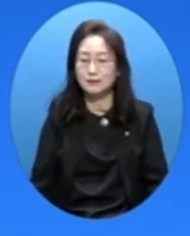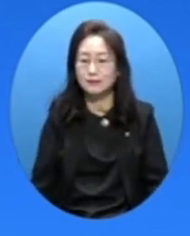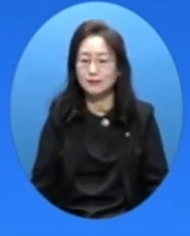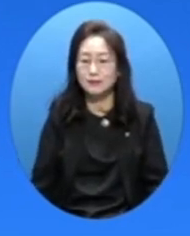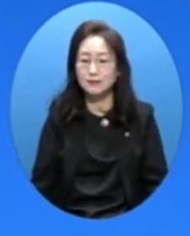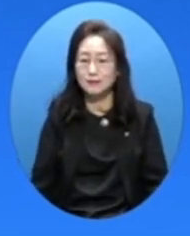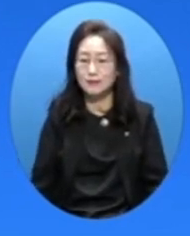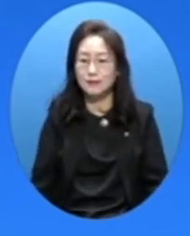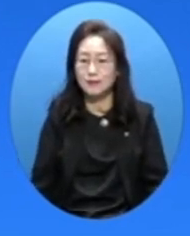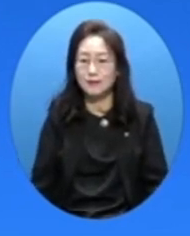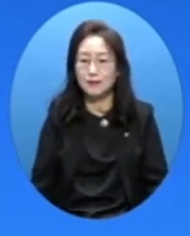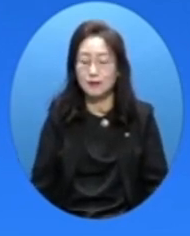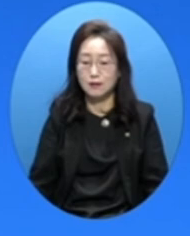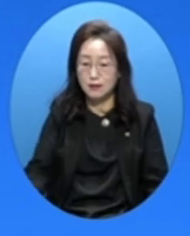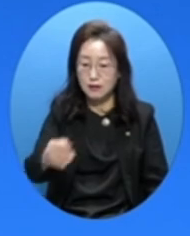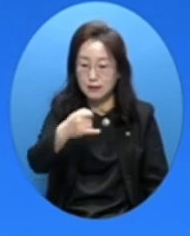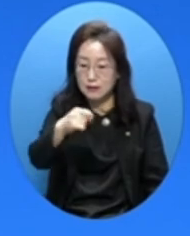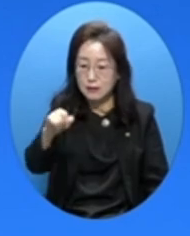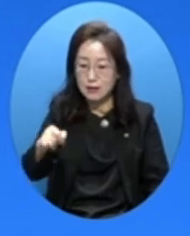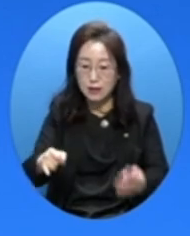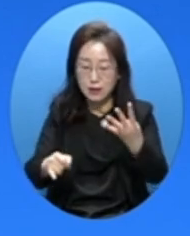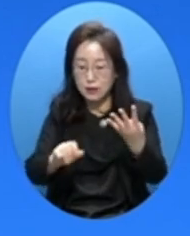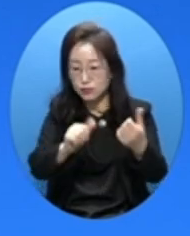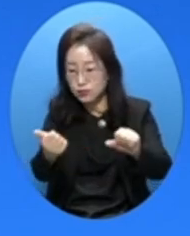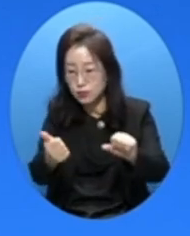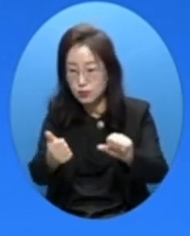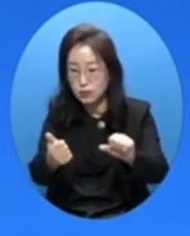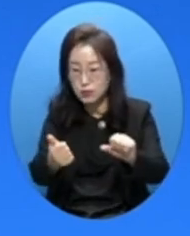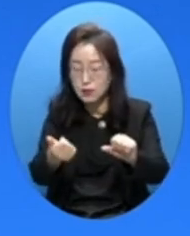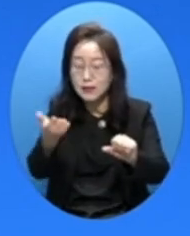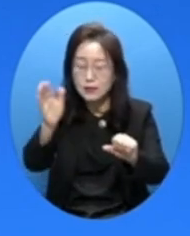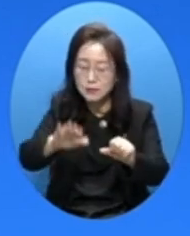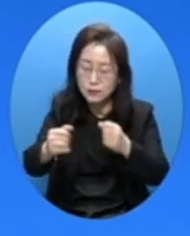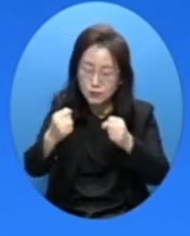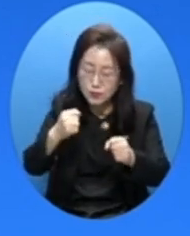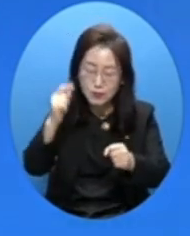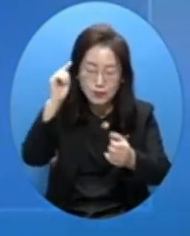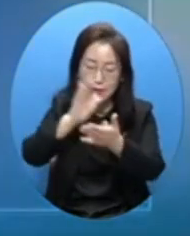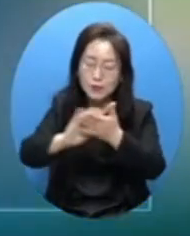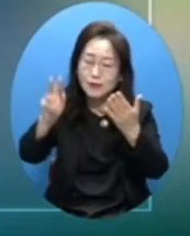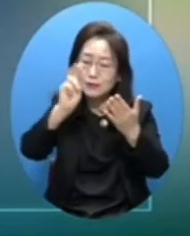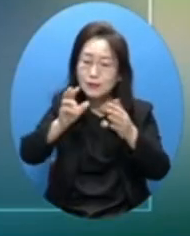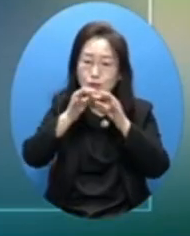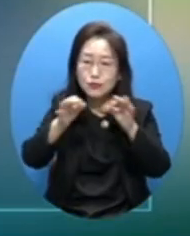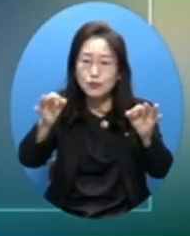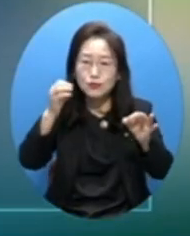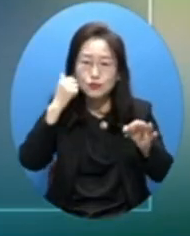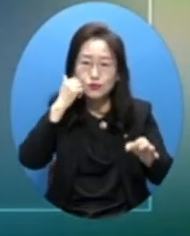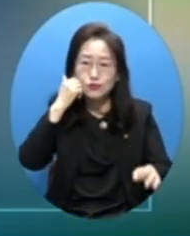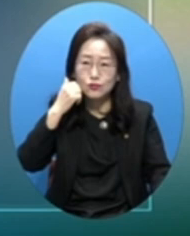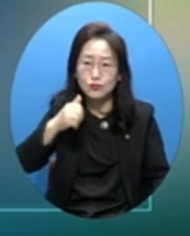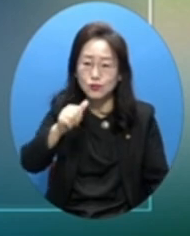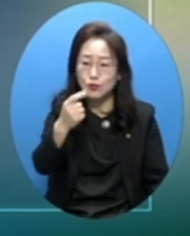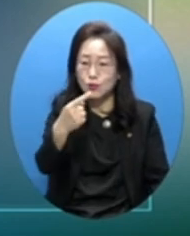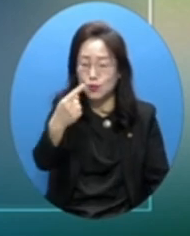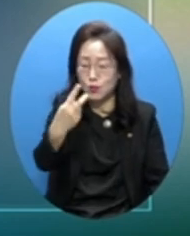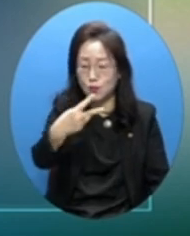내 딸을 잃고 나서도 하나님 앞에 평안함을 가지고 찬송을 불렀던 호레시오 스페포드라는 분